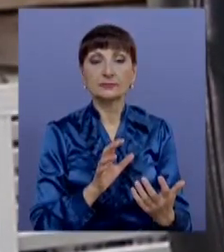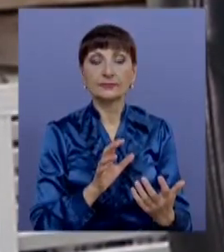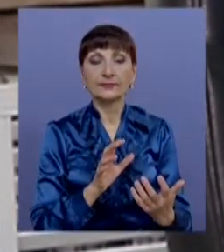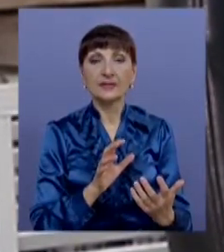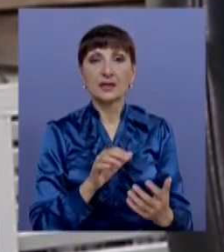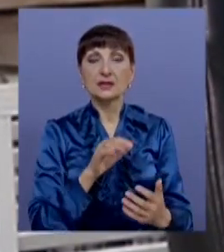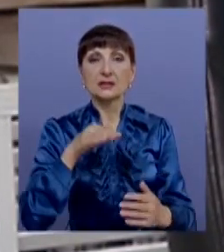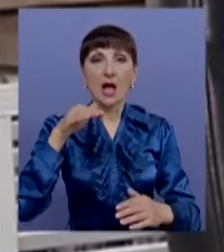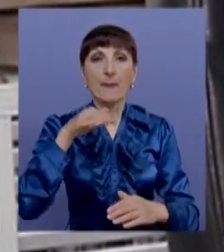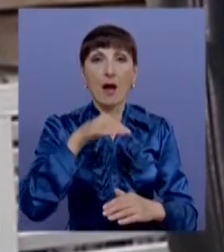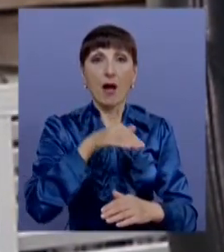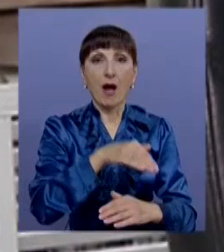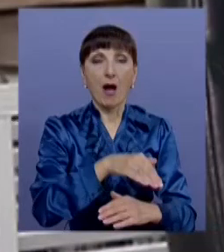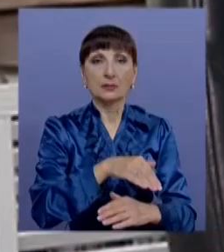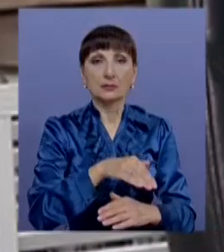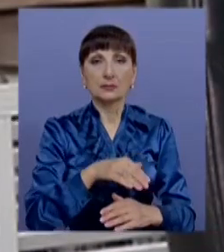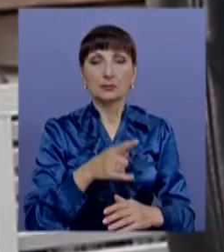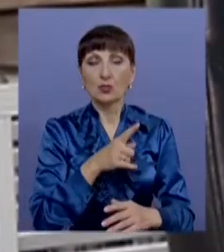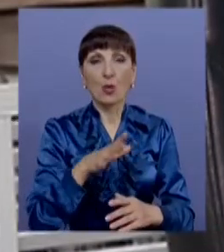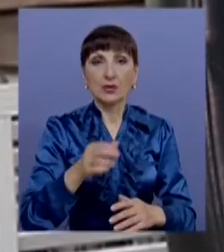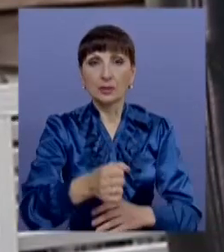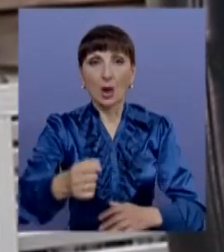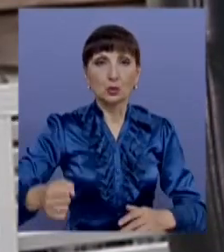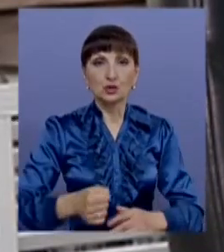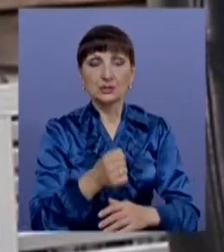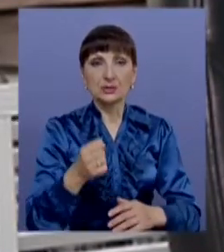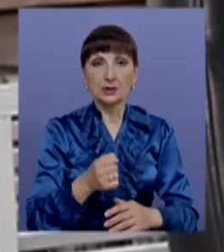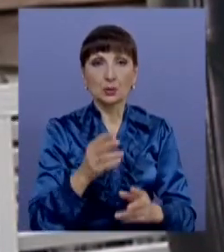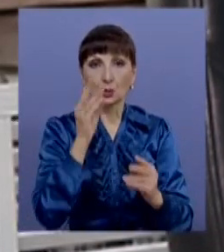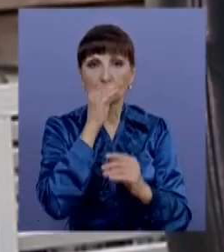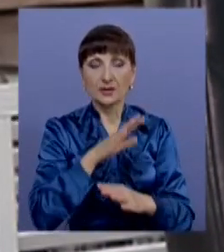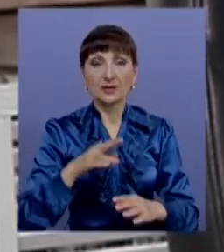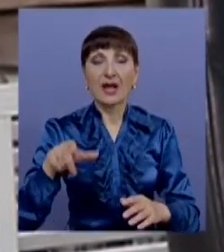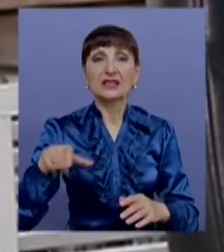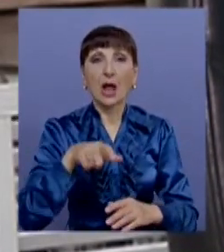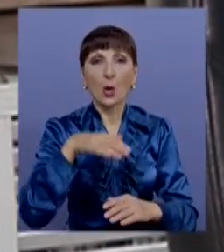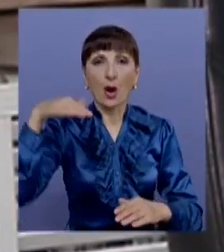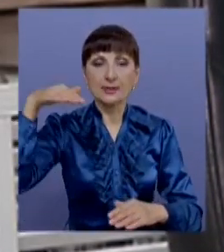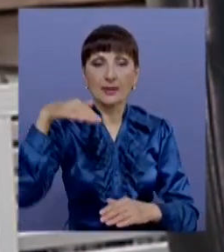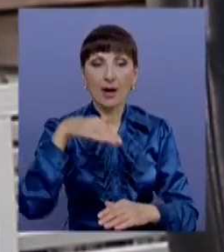автобус с самокатом пошел, потому что там этот чуть-чуть дорога такая была.